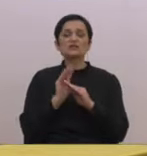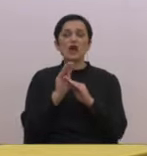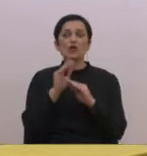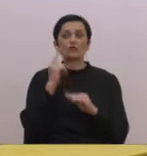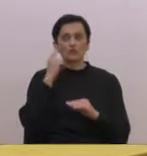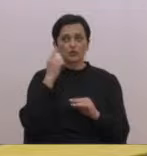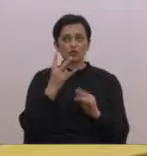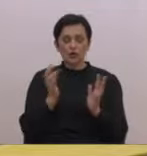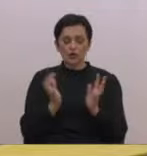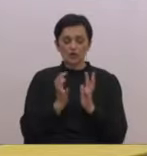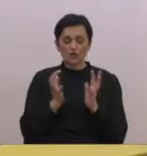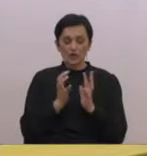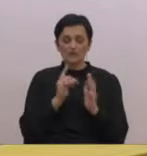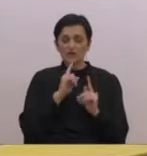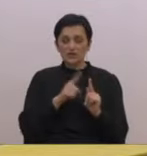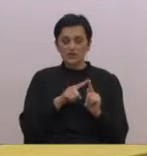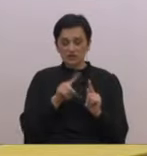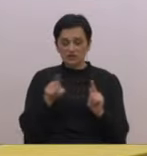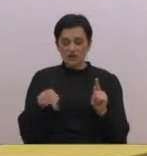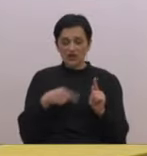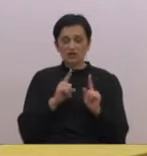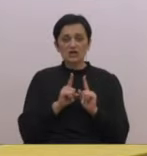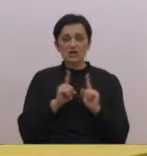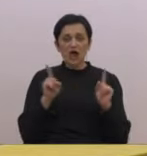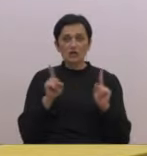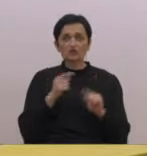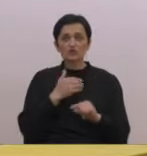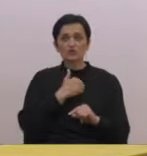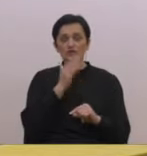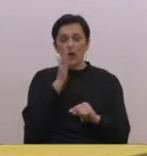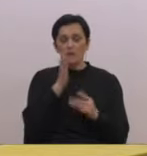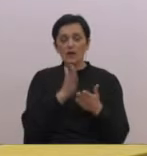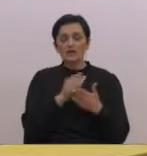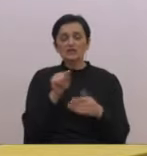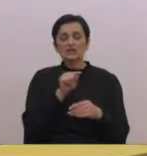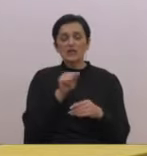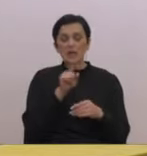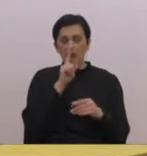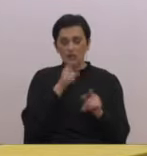უნდა შევინარჩუნოთ მიმდინარე წელს. განსაკუთრებით დამაბლებელი იყო თებერვლის თვე,